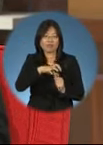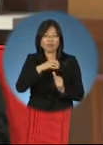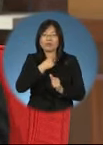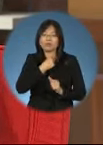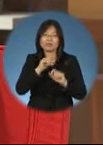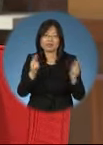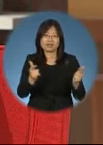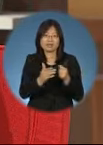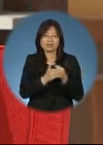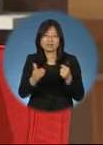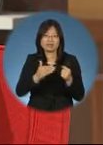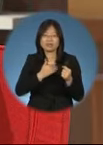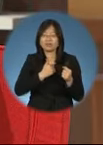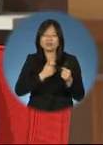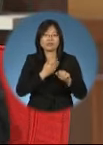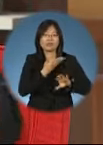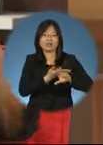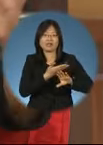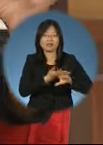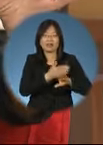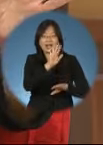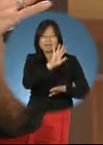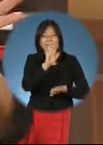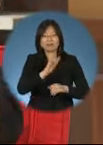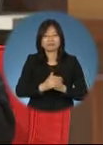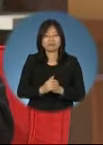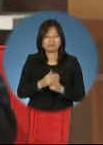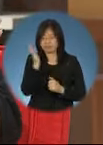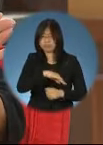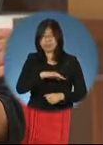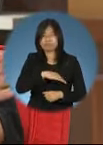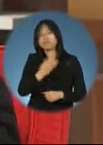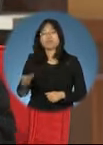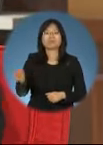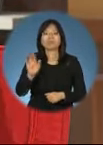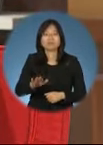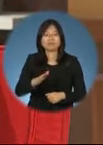춤은 저는 안 했어요. 근데 제가 이제 저기